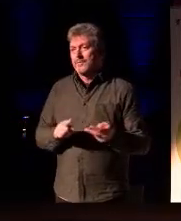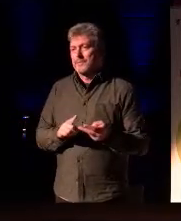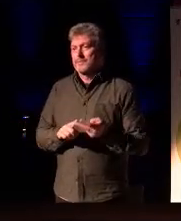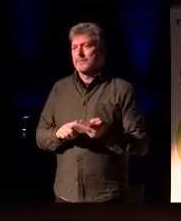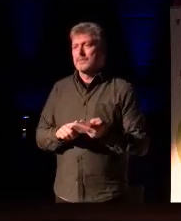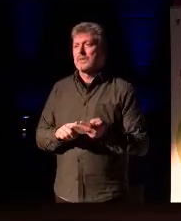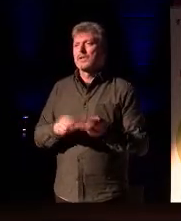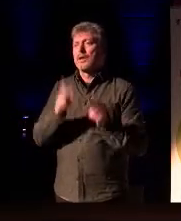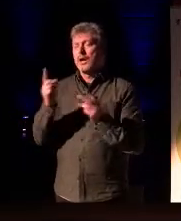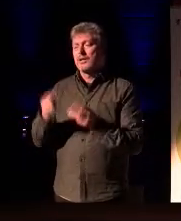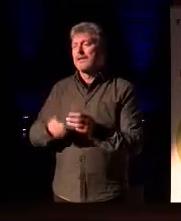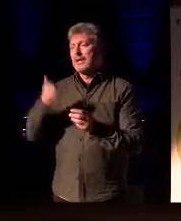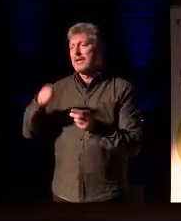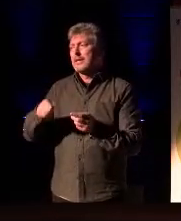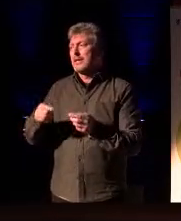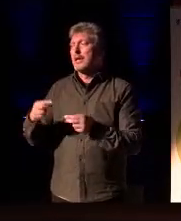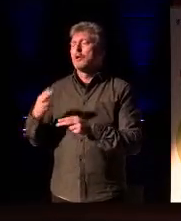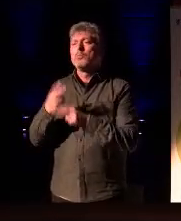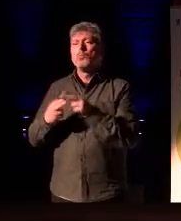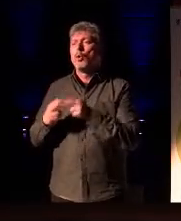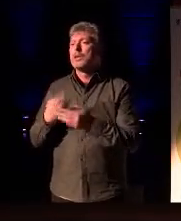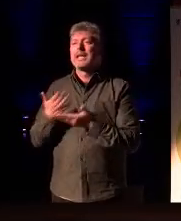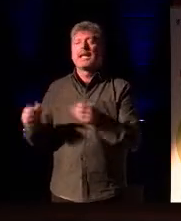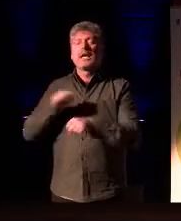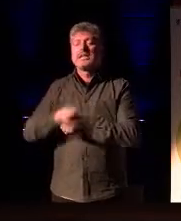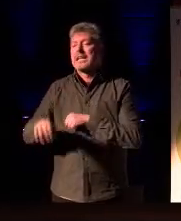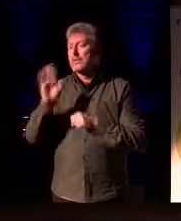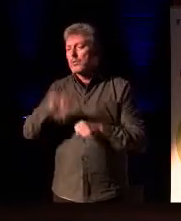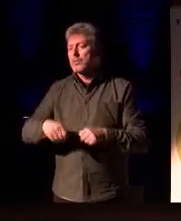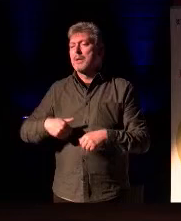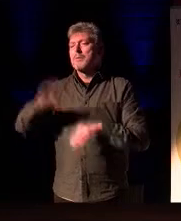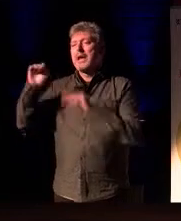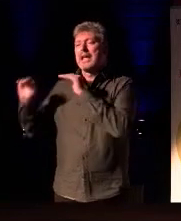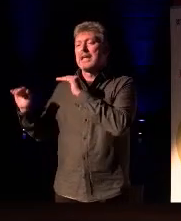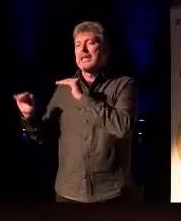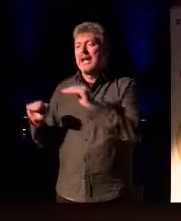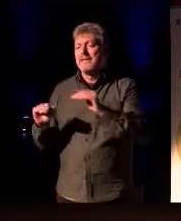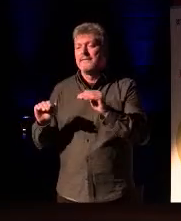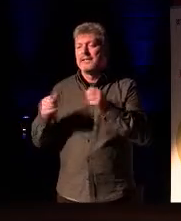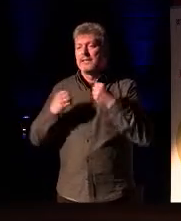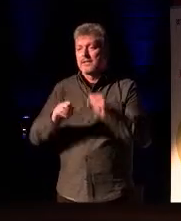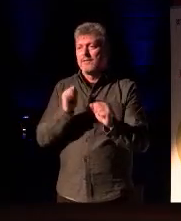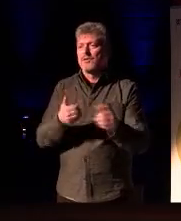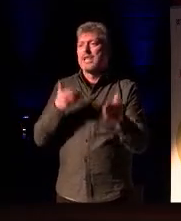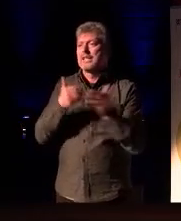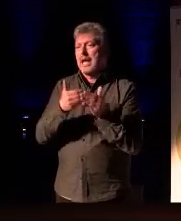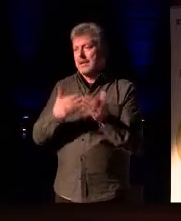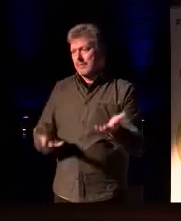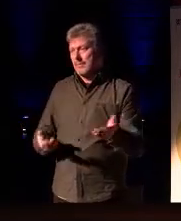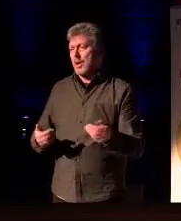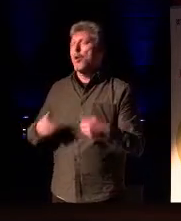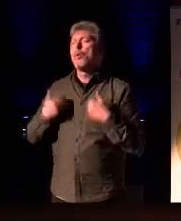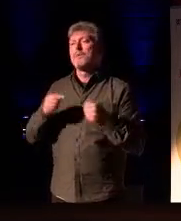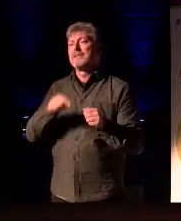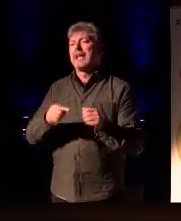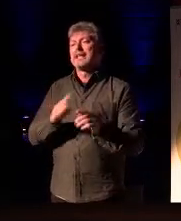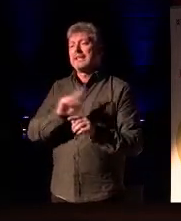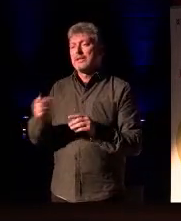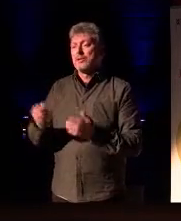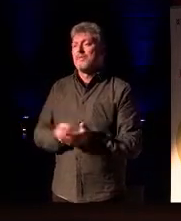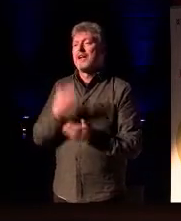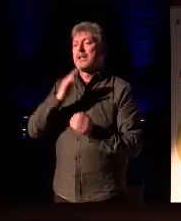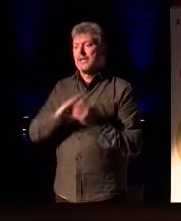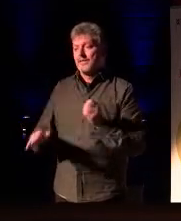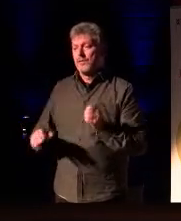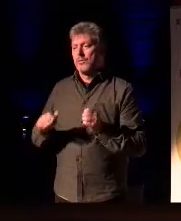viktig mål at pårørende ikke sliter seg ut, men har en jevnere innsats for sine nærmeste og opplever denne tiden som verdifull